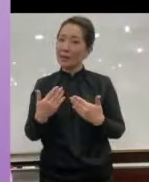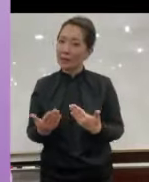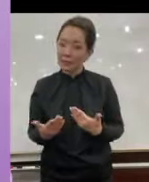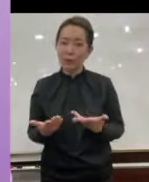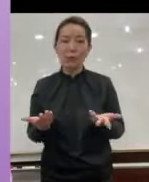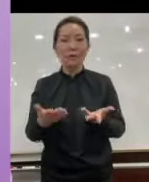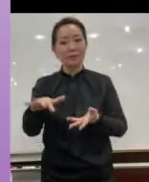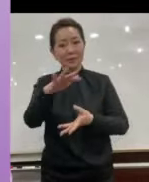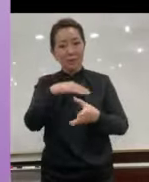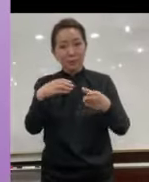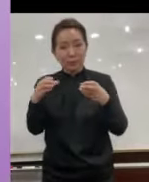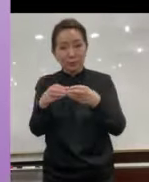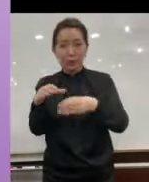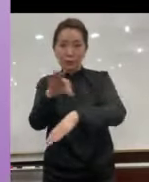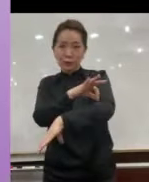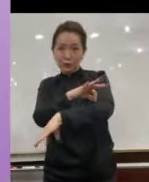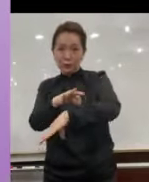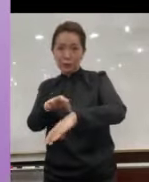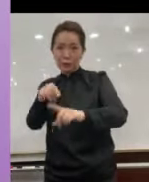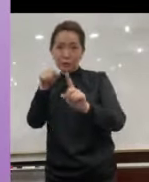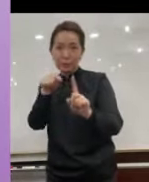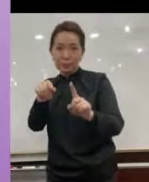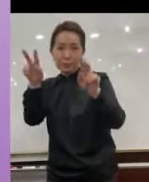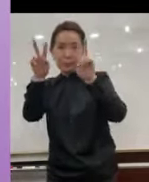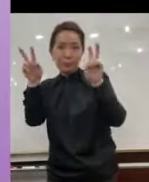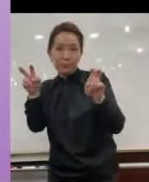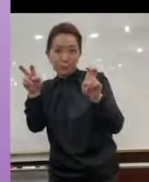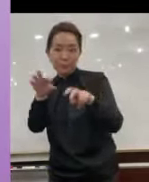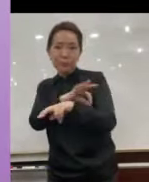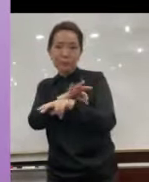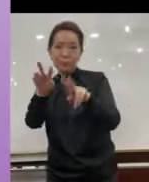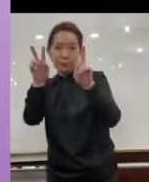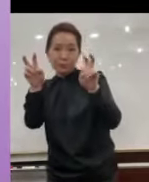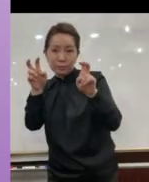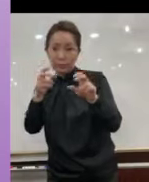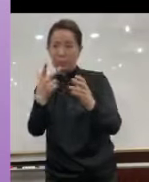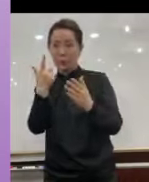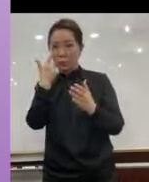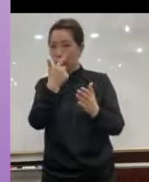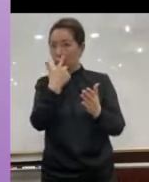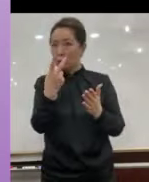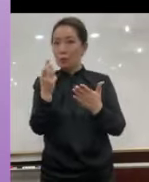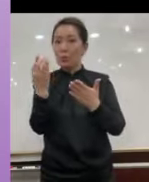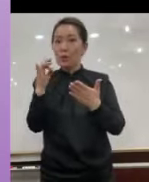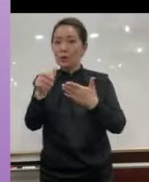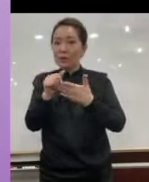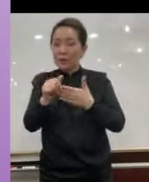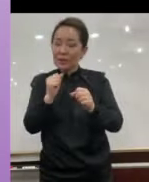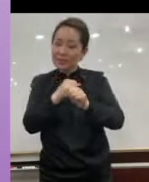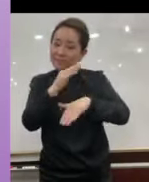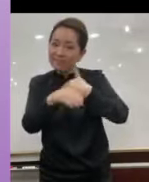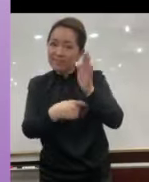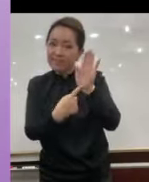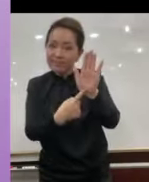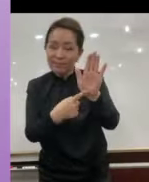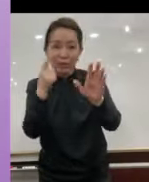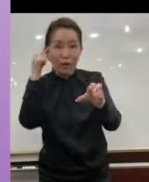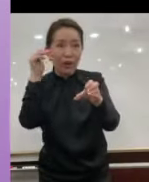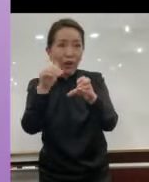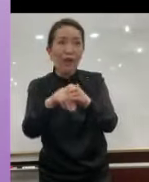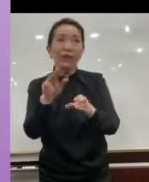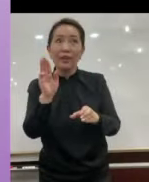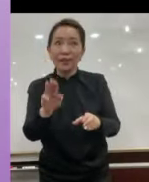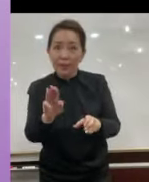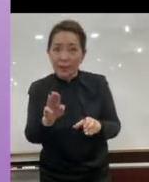За, тэгэхээр та бүхэн төсөл гэдгээр яг бодитоор хэрэгжүүлэх талаас нь бол ойлгох нь ихэнхэнд ийм ойлголттой байдаг